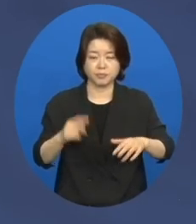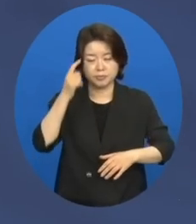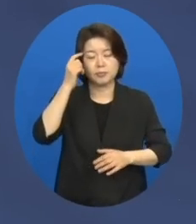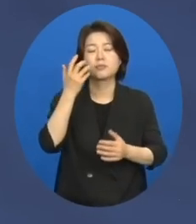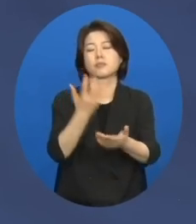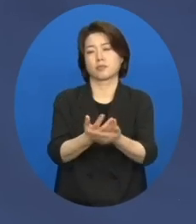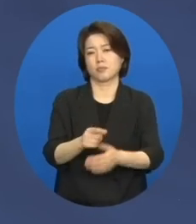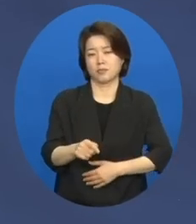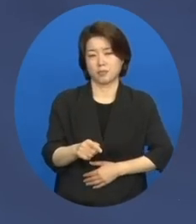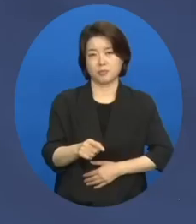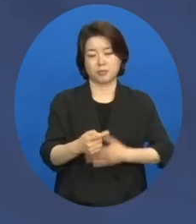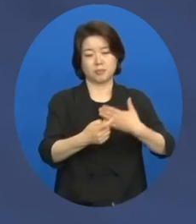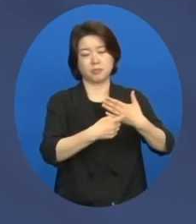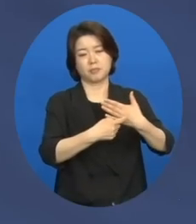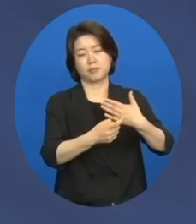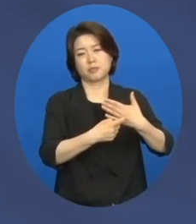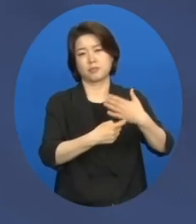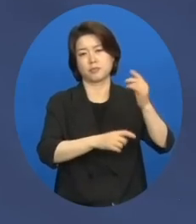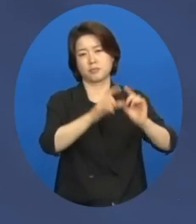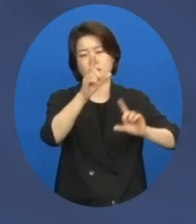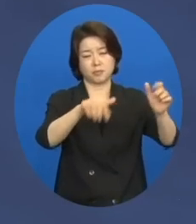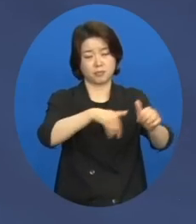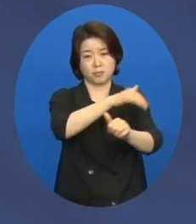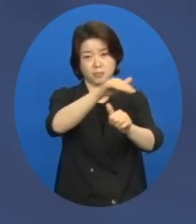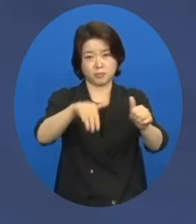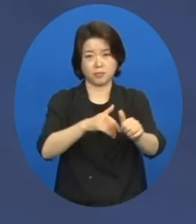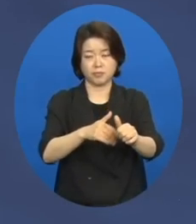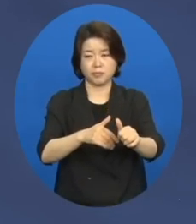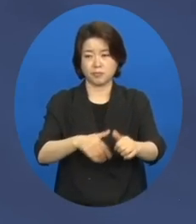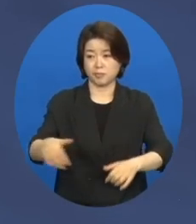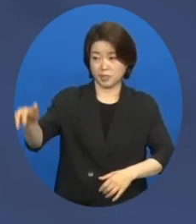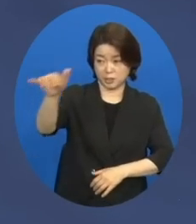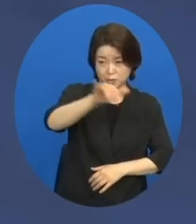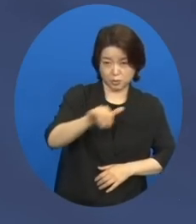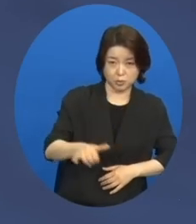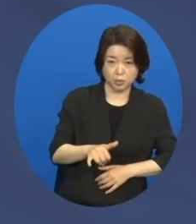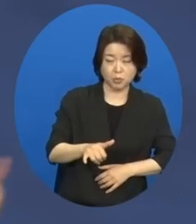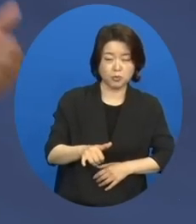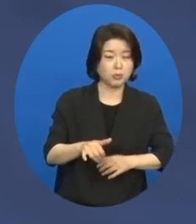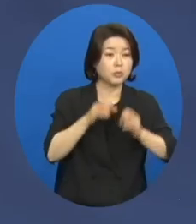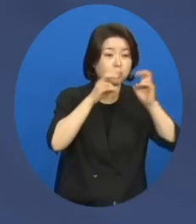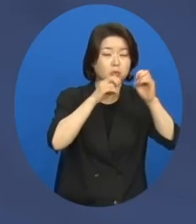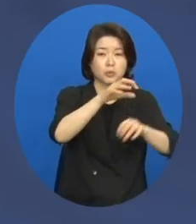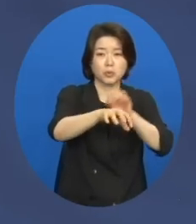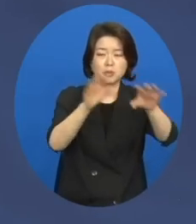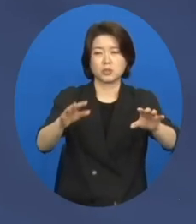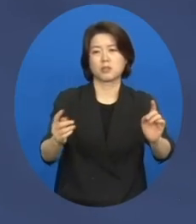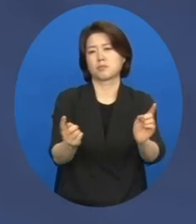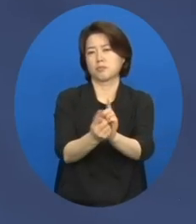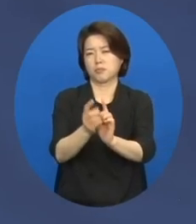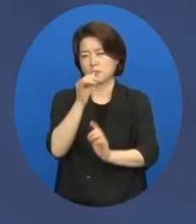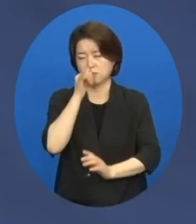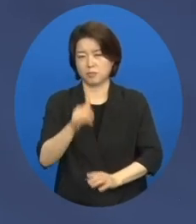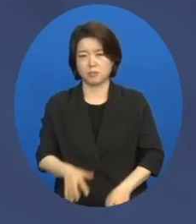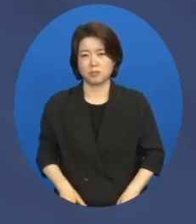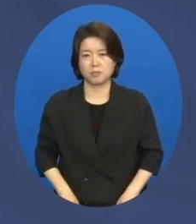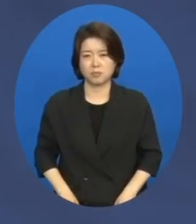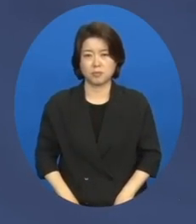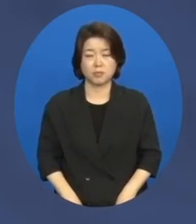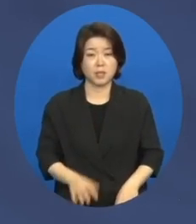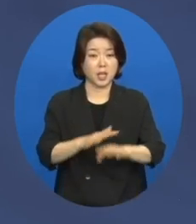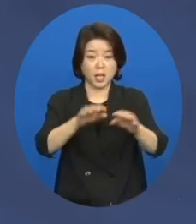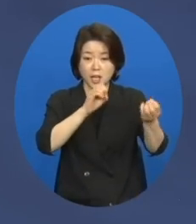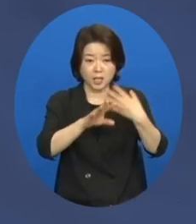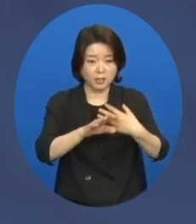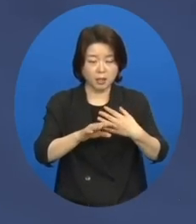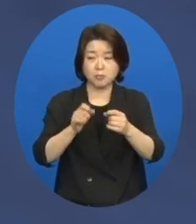충격적인 외형적 지금 상황들을 전국교회가 선교지가 지금 맞이하고 있습니다. 해답은 절대 먼데